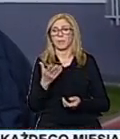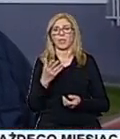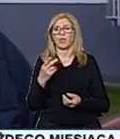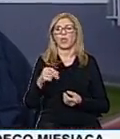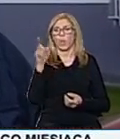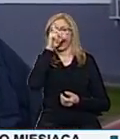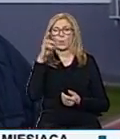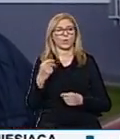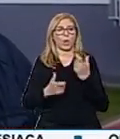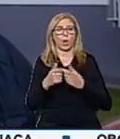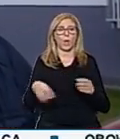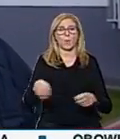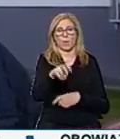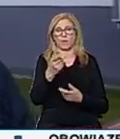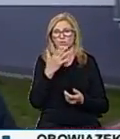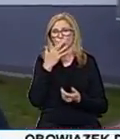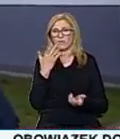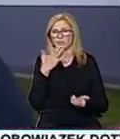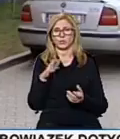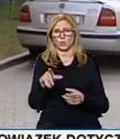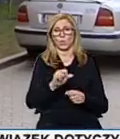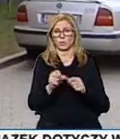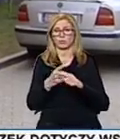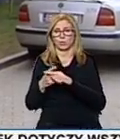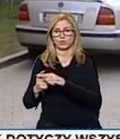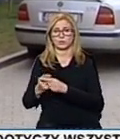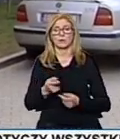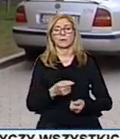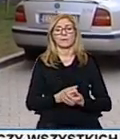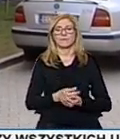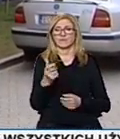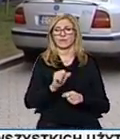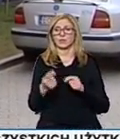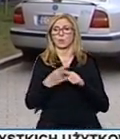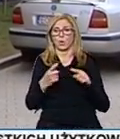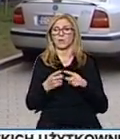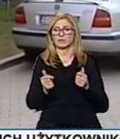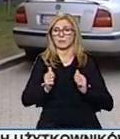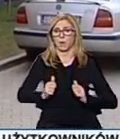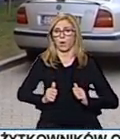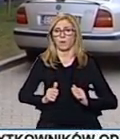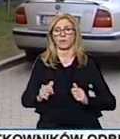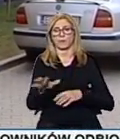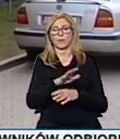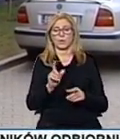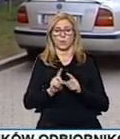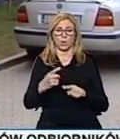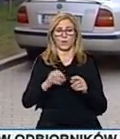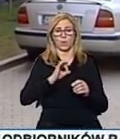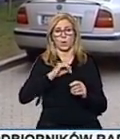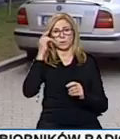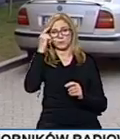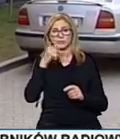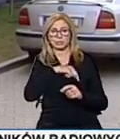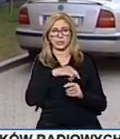nie pałęta, tak no, można powiedzieć, nie? To jest ten plus. Przede wszystkim trochę spokojniej jest, tak, taka psychika jest,